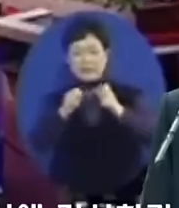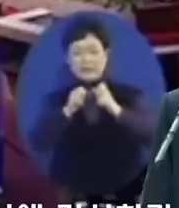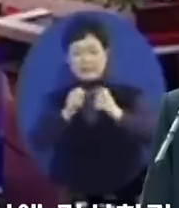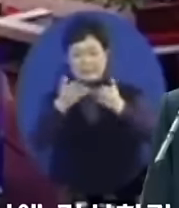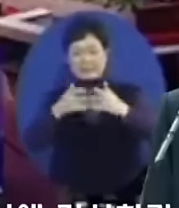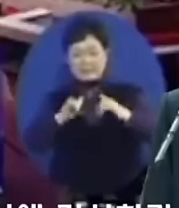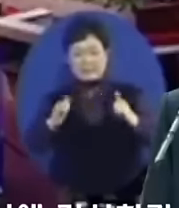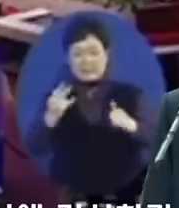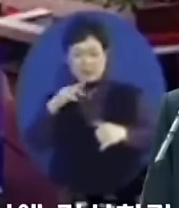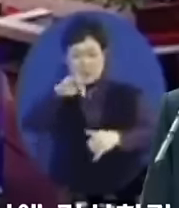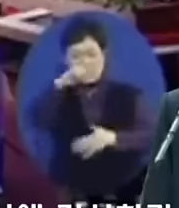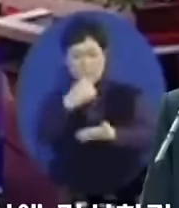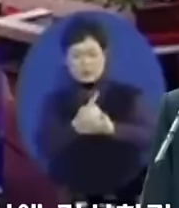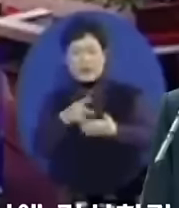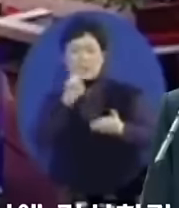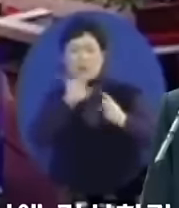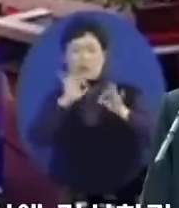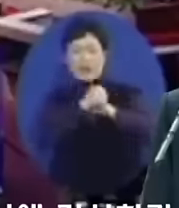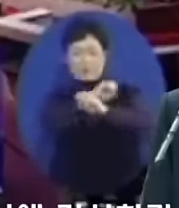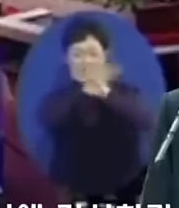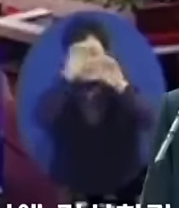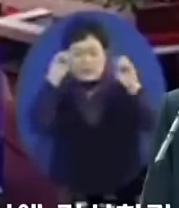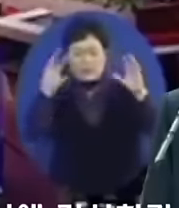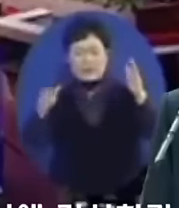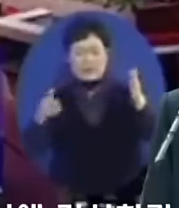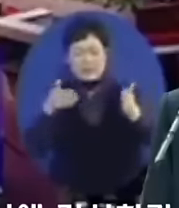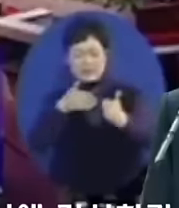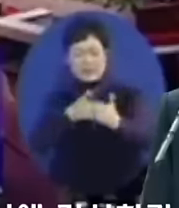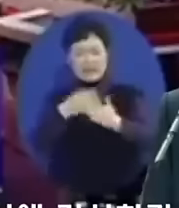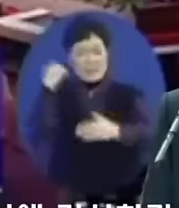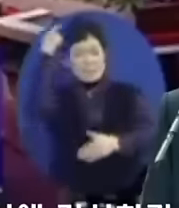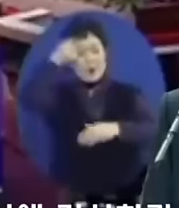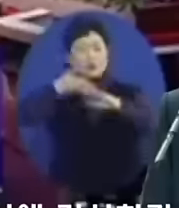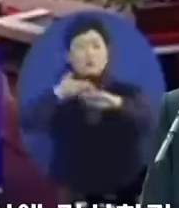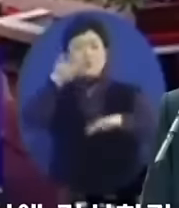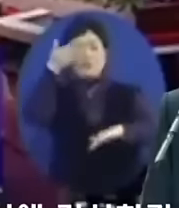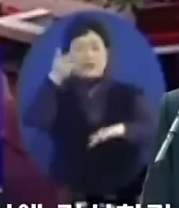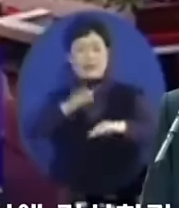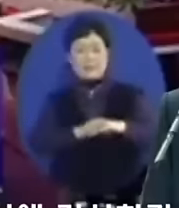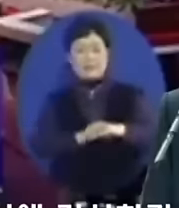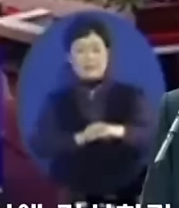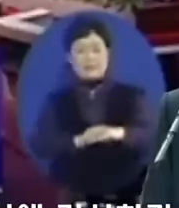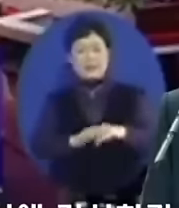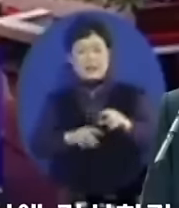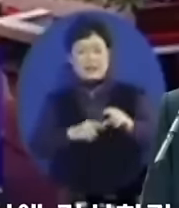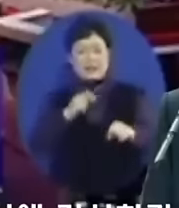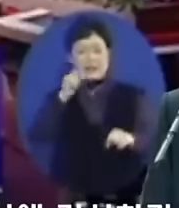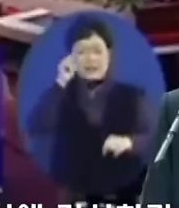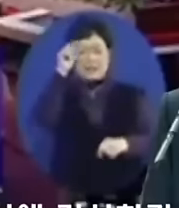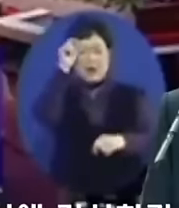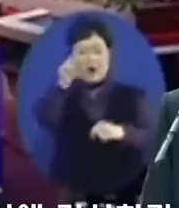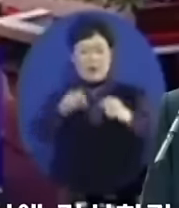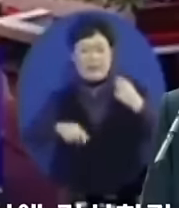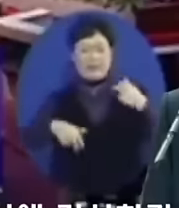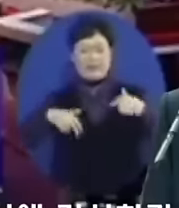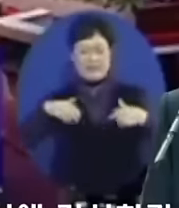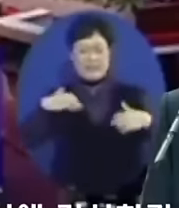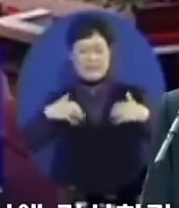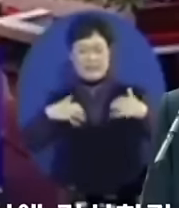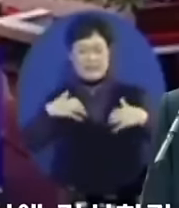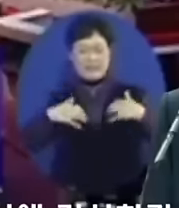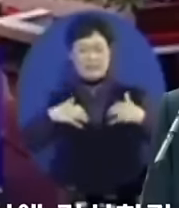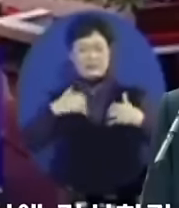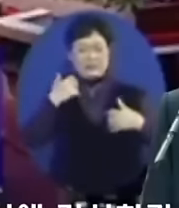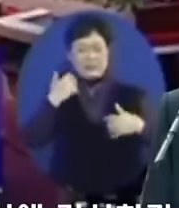자들이 돌아오되 노래하며 시온에 이르러 그들의 머리 위에 영영한 희락을 띠고 기쁨과 즐거움을 얻으리니